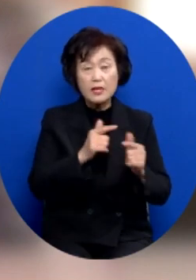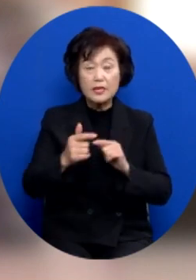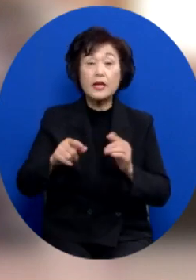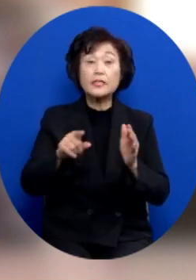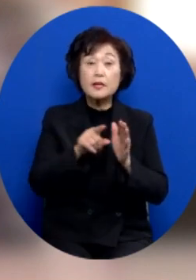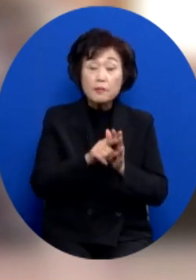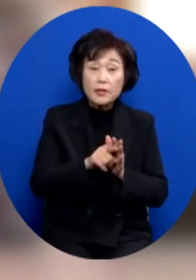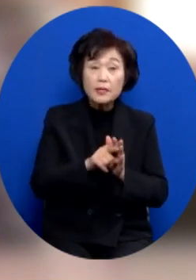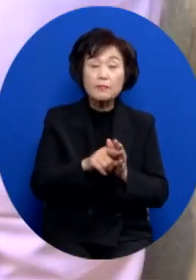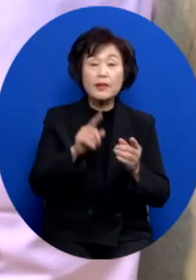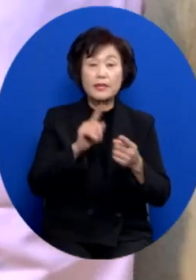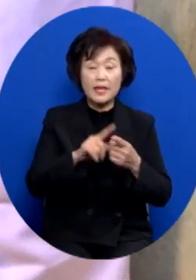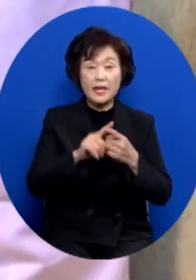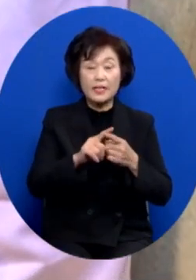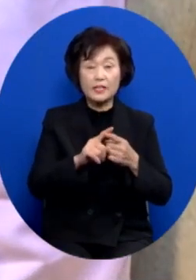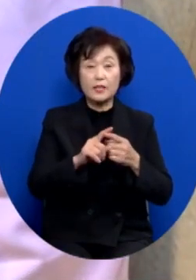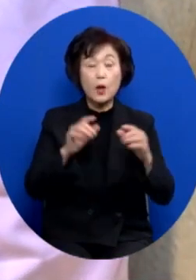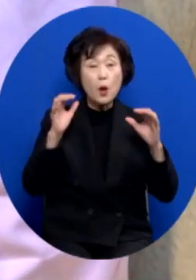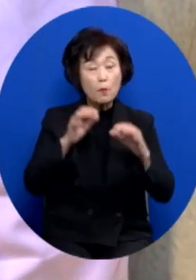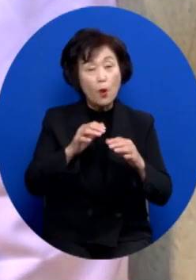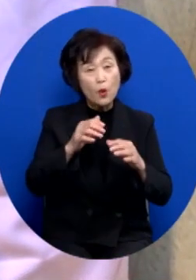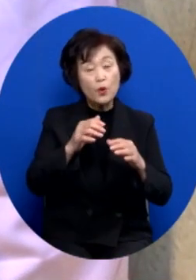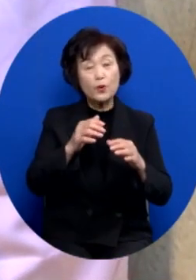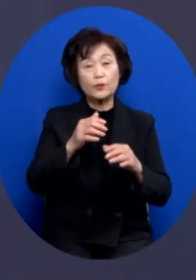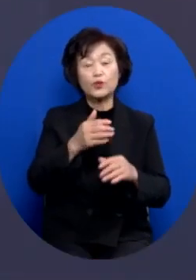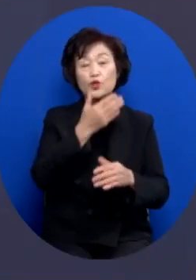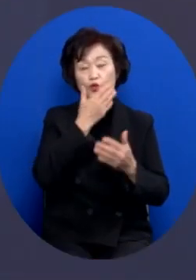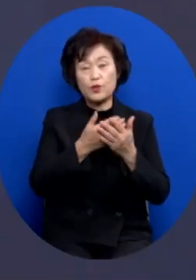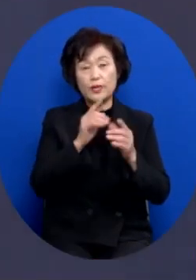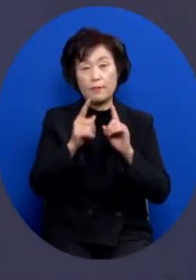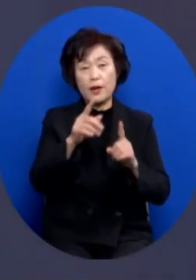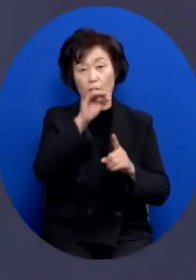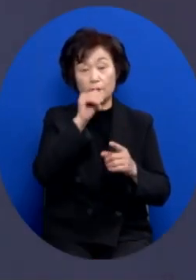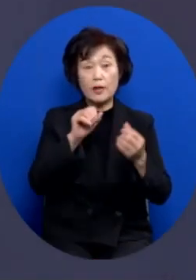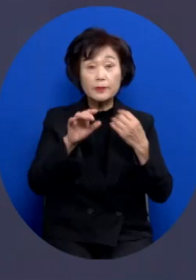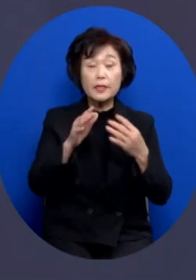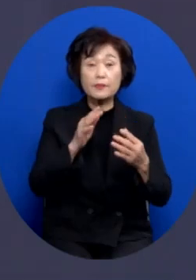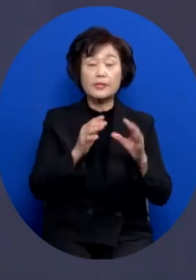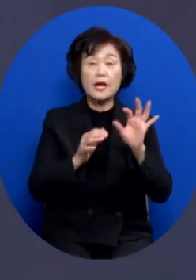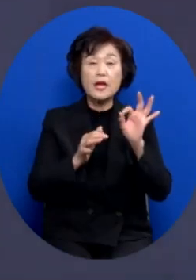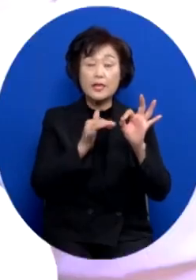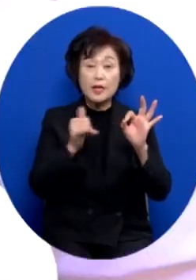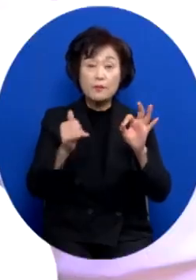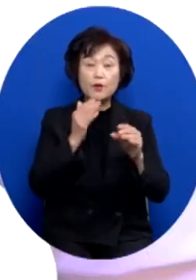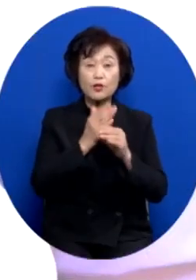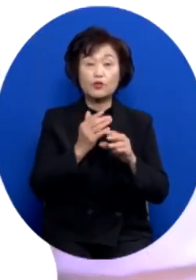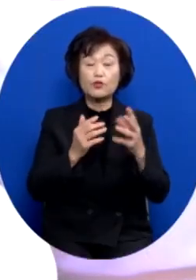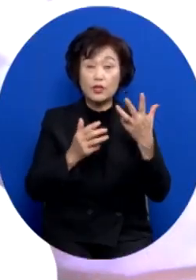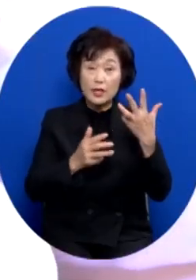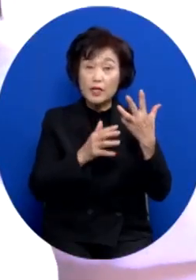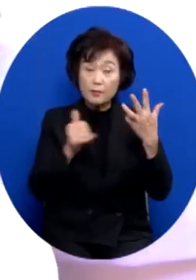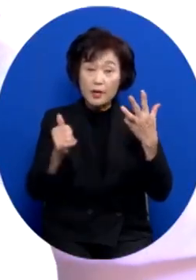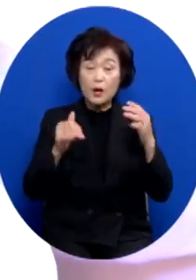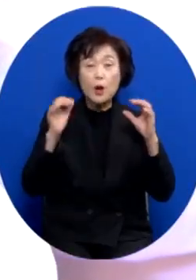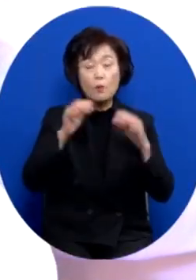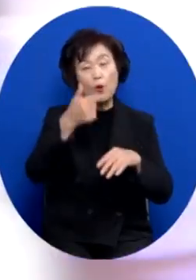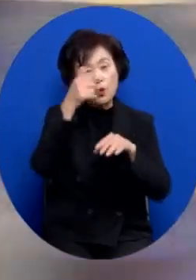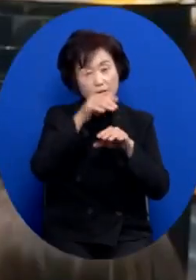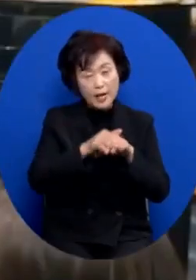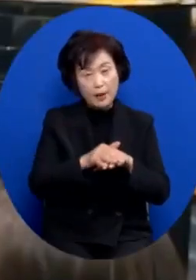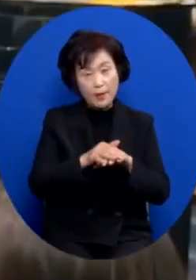모두 오프라인 중심으로 할 예정이라고 답했고 응답자 명 가운데 여명은 오프라인 예배를